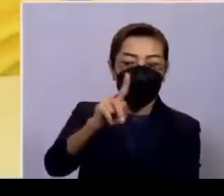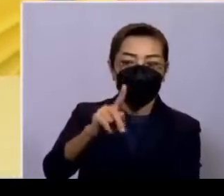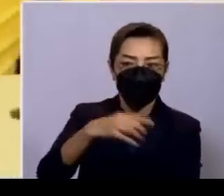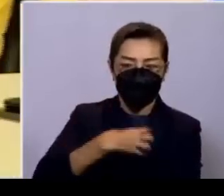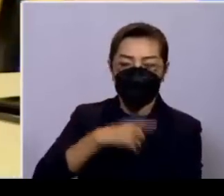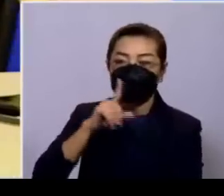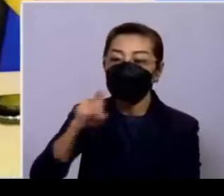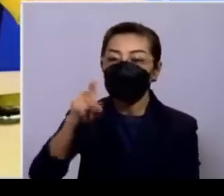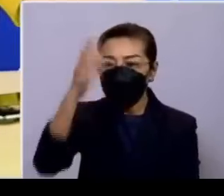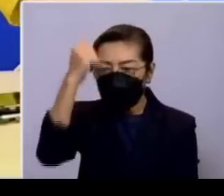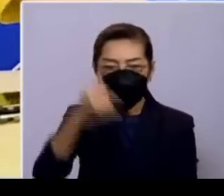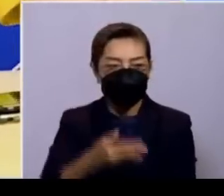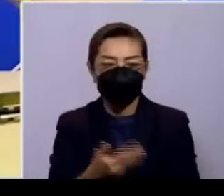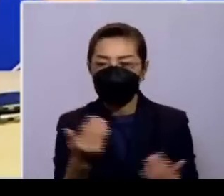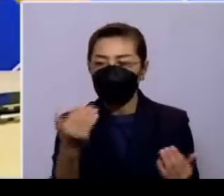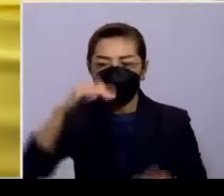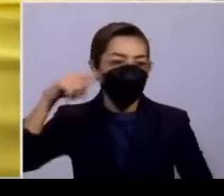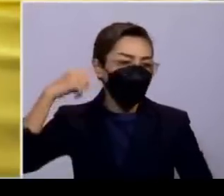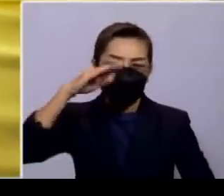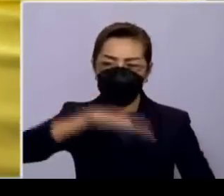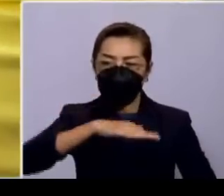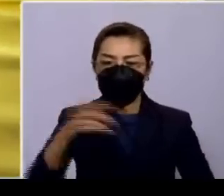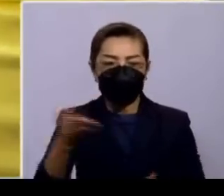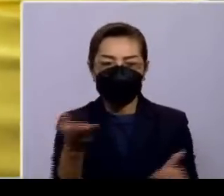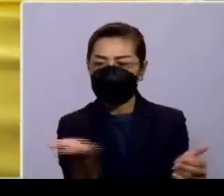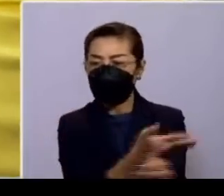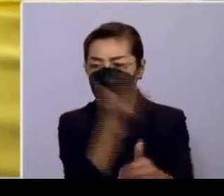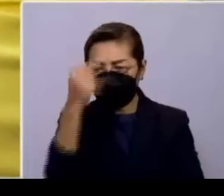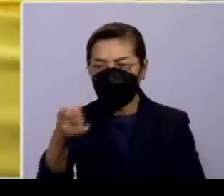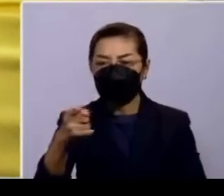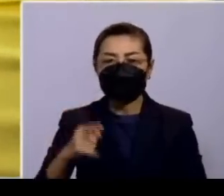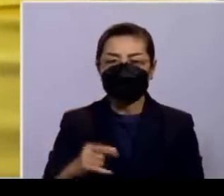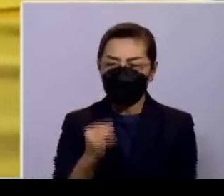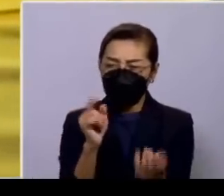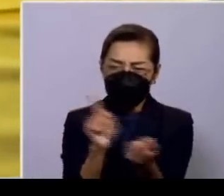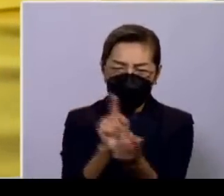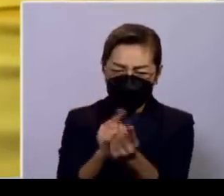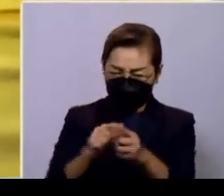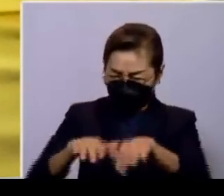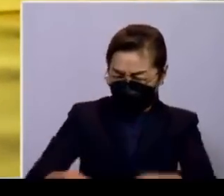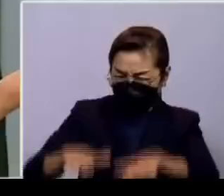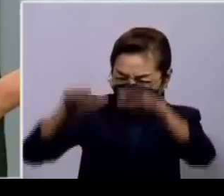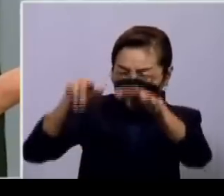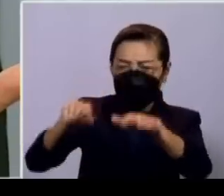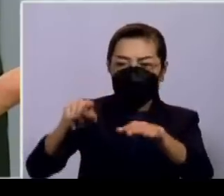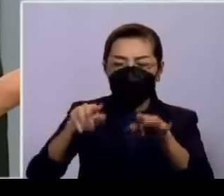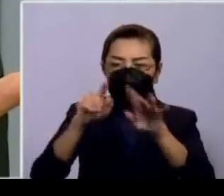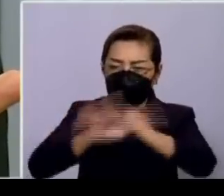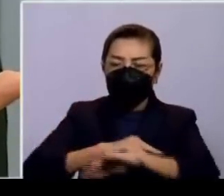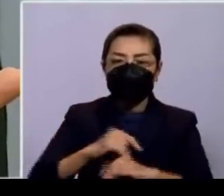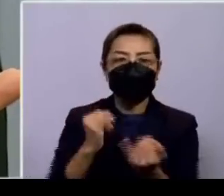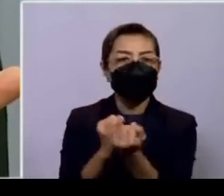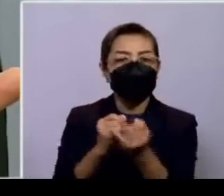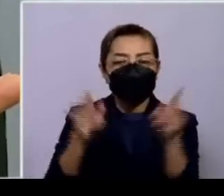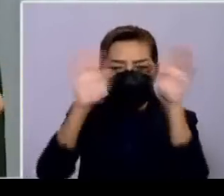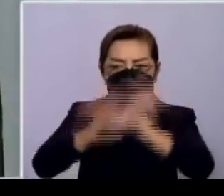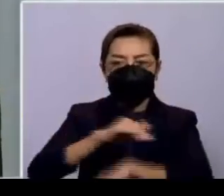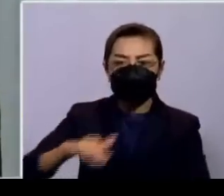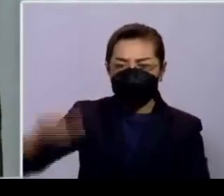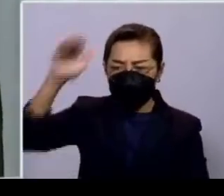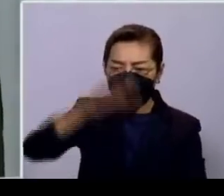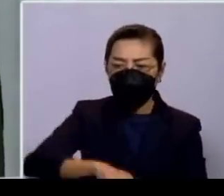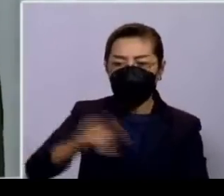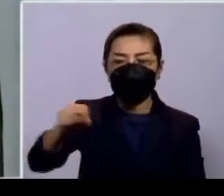รู้จักสนิทสนมกันมาตั้งแต่เล็กเป็นเหมือนพี่เหมือนน้องแถมยังมีการทำคลิปใส่ร้ายคนตายด้วย